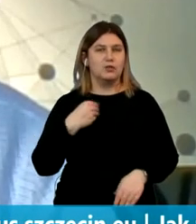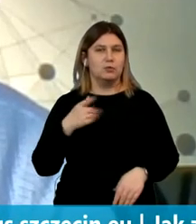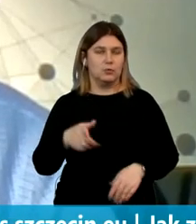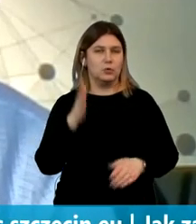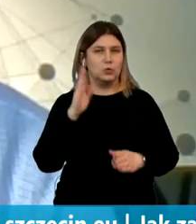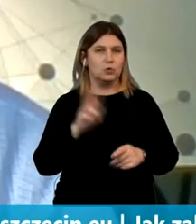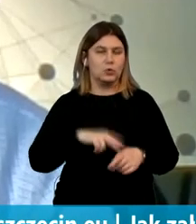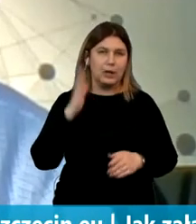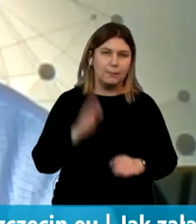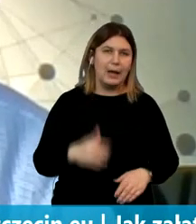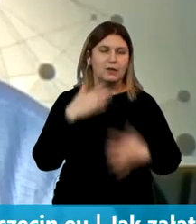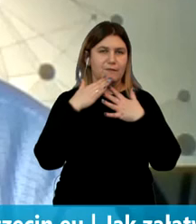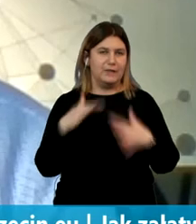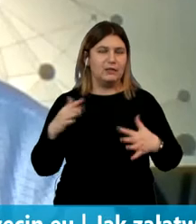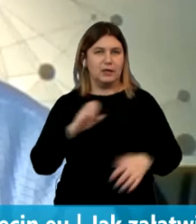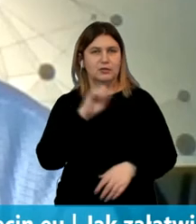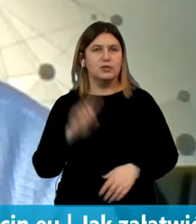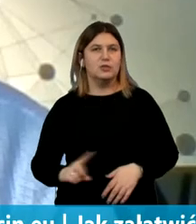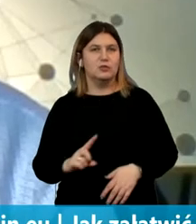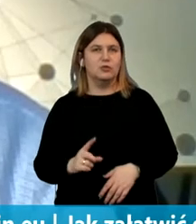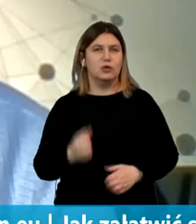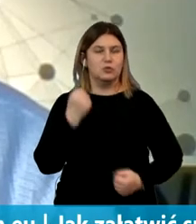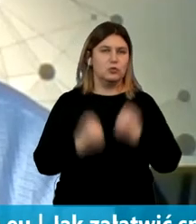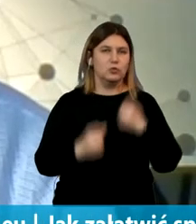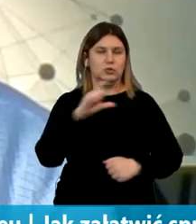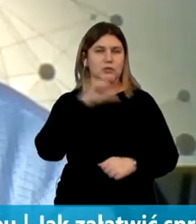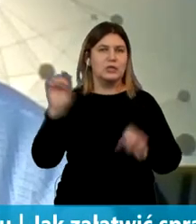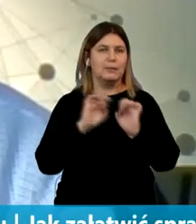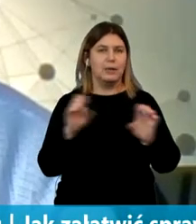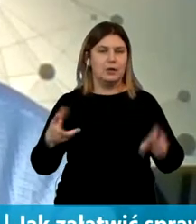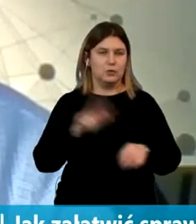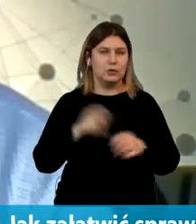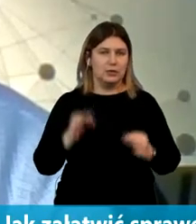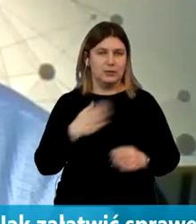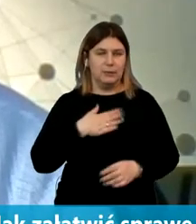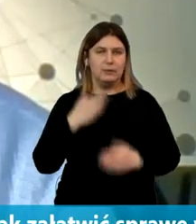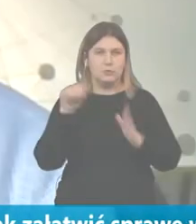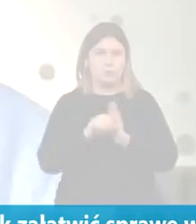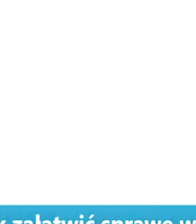będą trochę weselsze niż ten trudny czas pandemii, który w tej chwili mamy. Do zobaczenia.